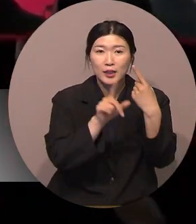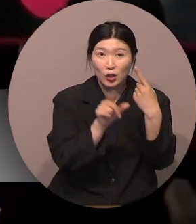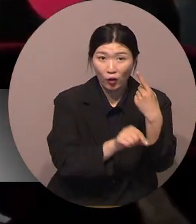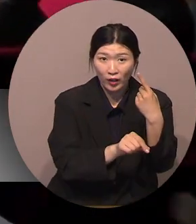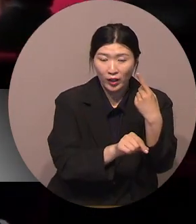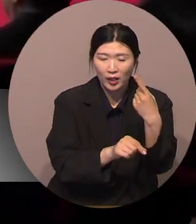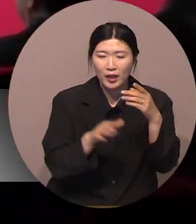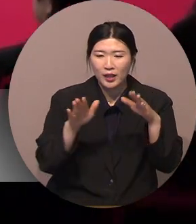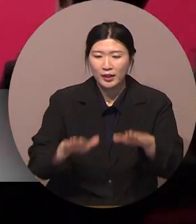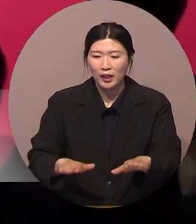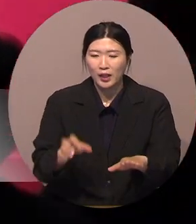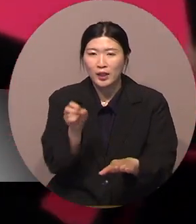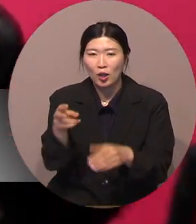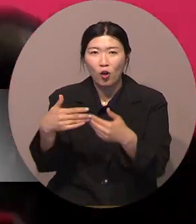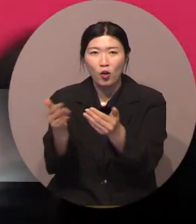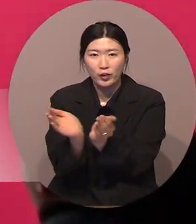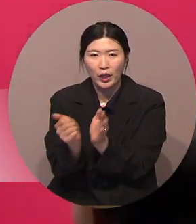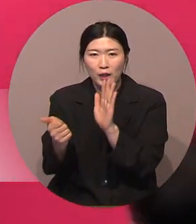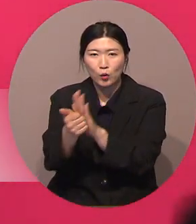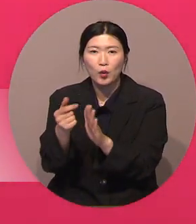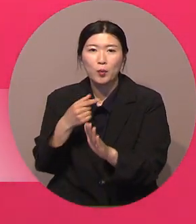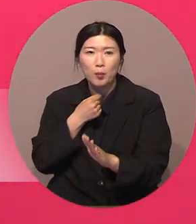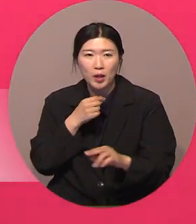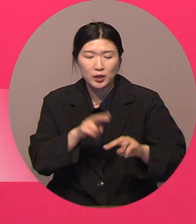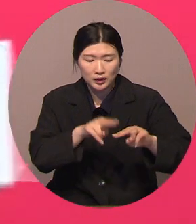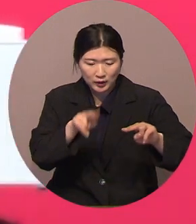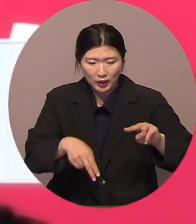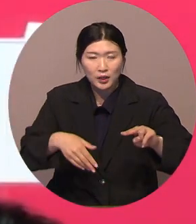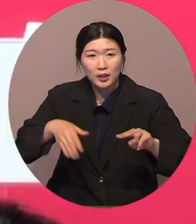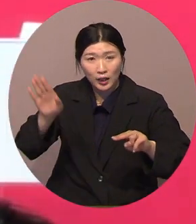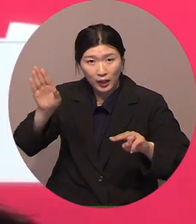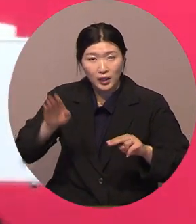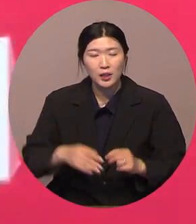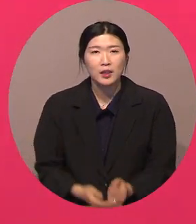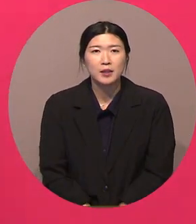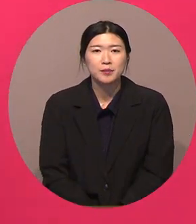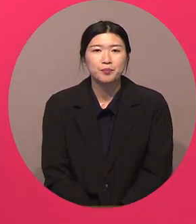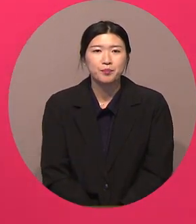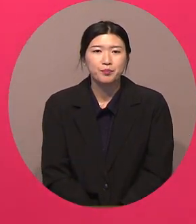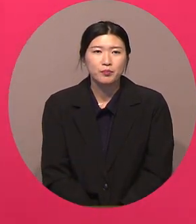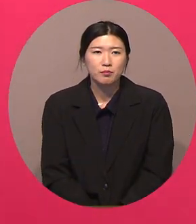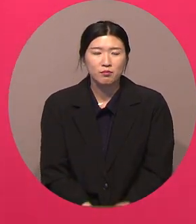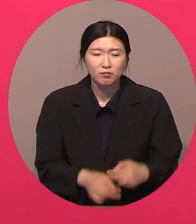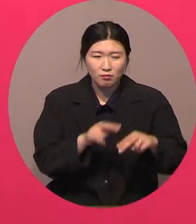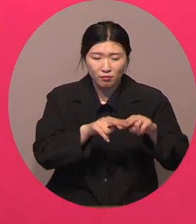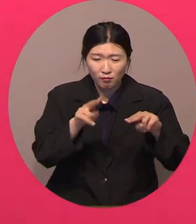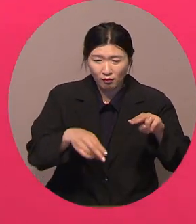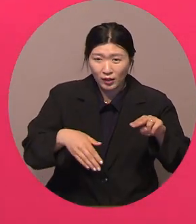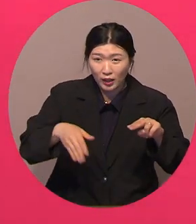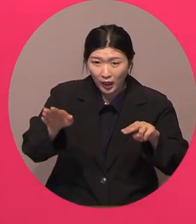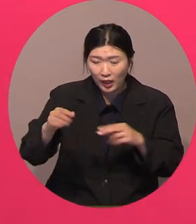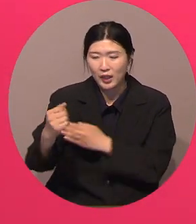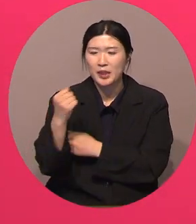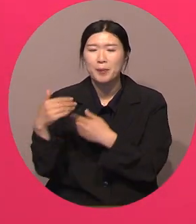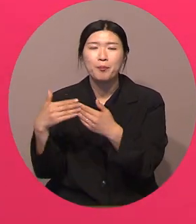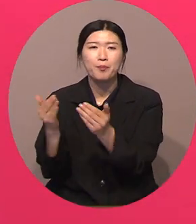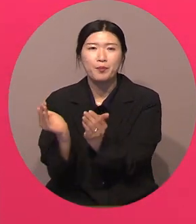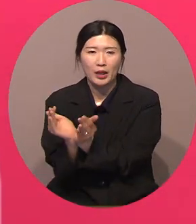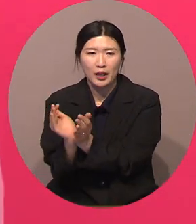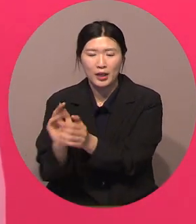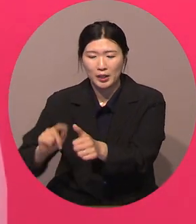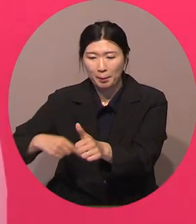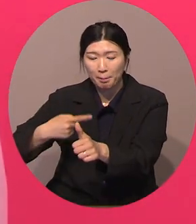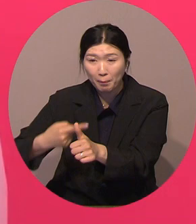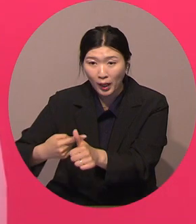총선에서 여당의 선거를 돕겠다고 그만두면서 공석이 생긴 겁니다 그만둔 사무관은 국민의인 위성정당인